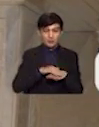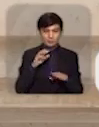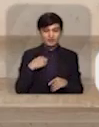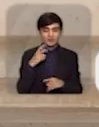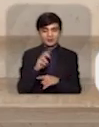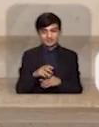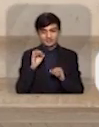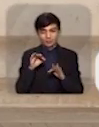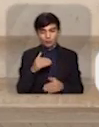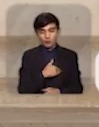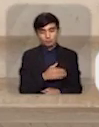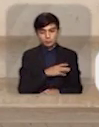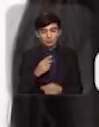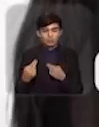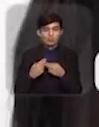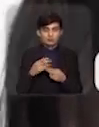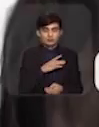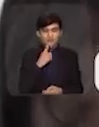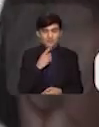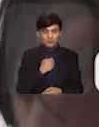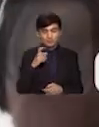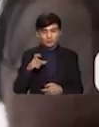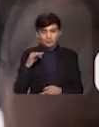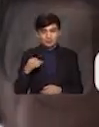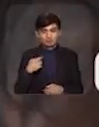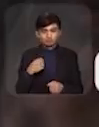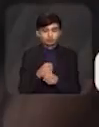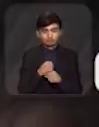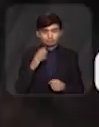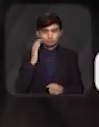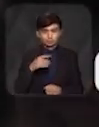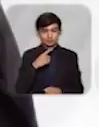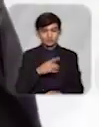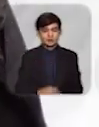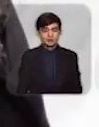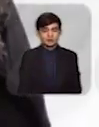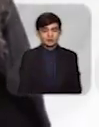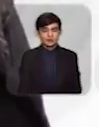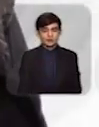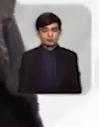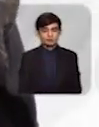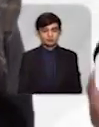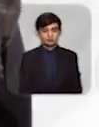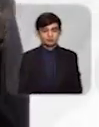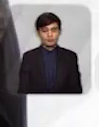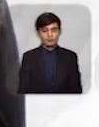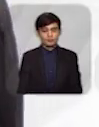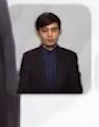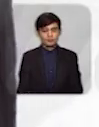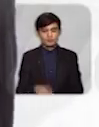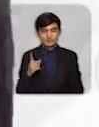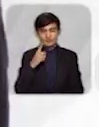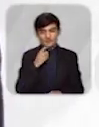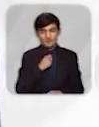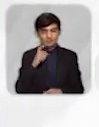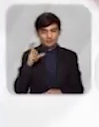болатын. Ақжаулығымызбен күштік құрылымдармен жекпе-жекке шығуға тура келді дейді. И вот так вот ее вот с тыльной стороны, как вот